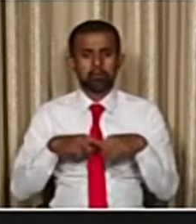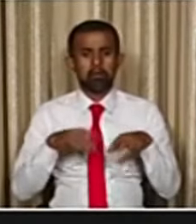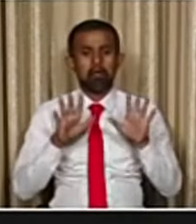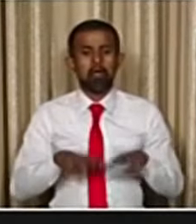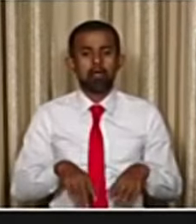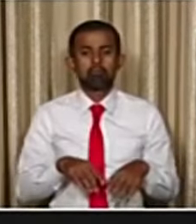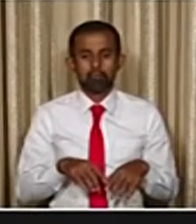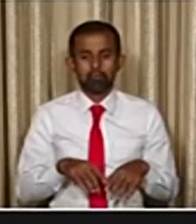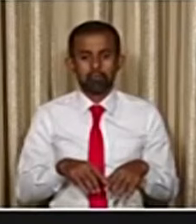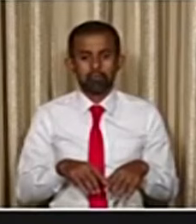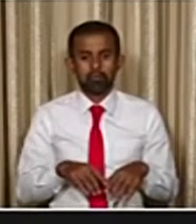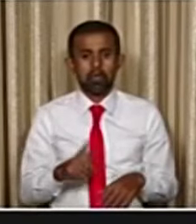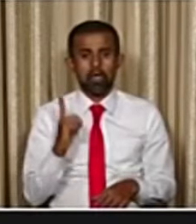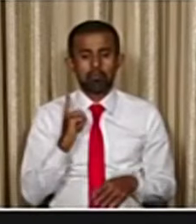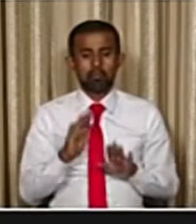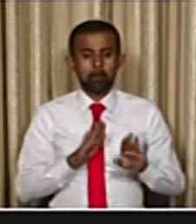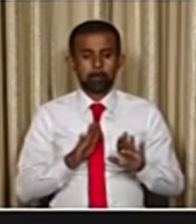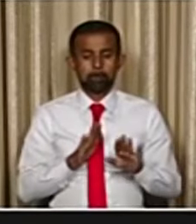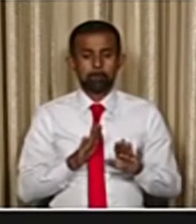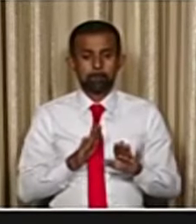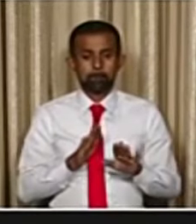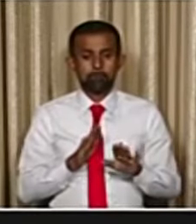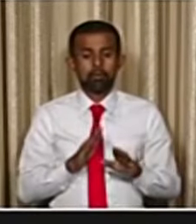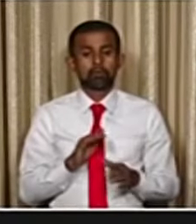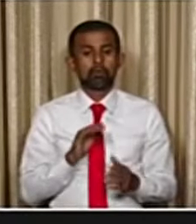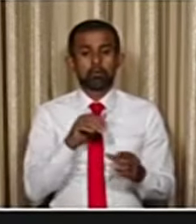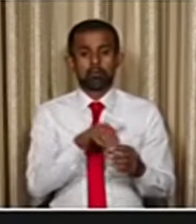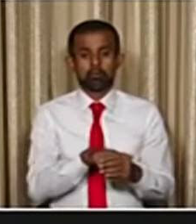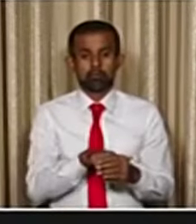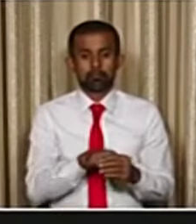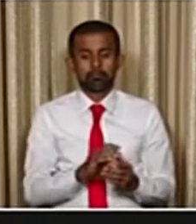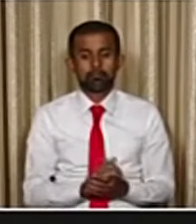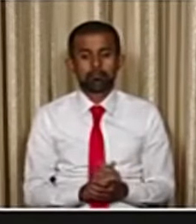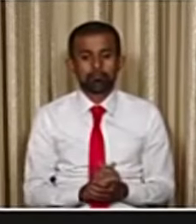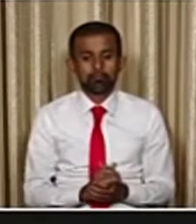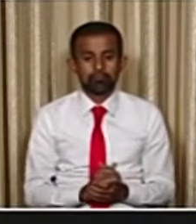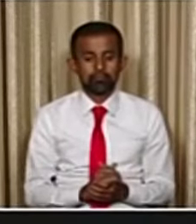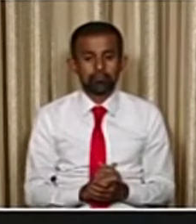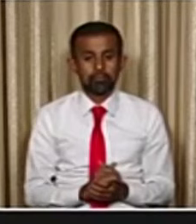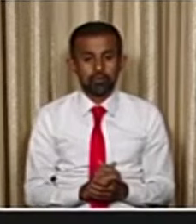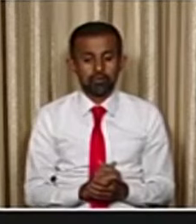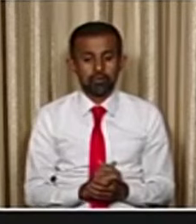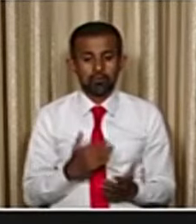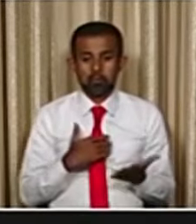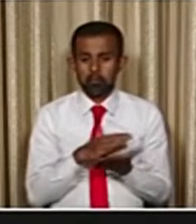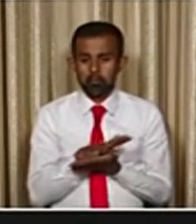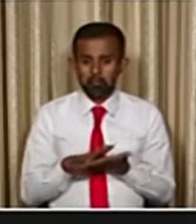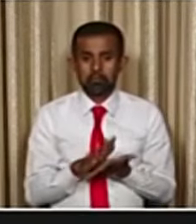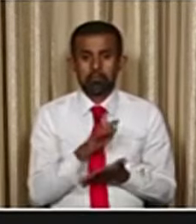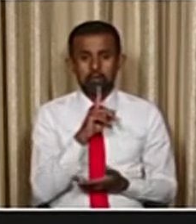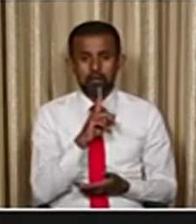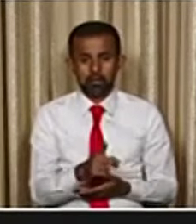අවසානයේ මොකද වෙන්නේ? හමුදා පාලනයකට රට නතු වෙන එක. ඒ නිසා විශේෂයෙන් මම පැහැදිලිව කියන්න